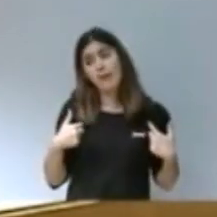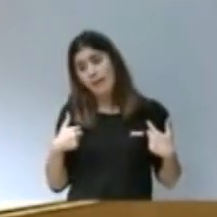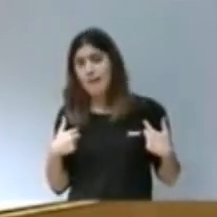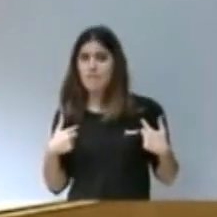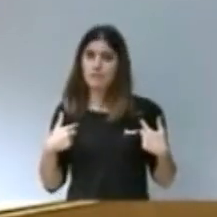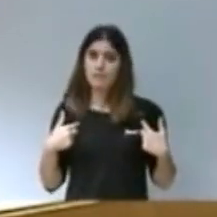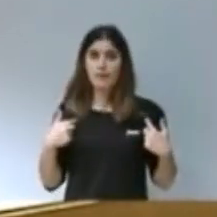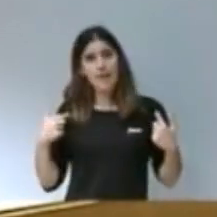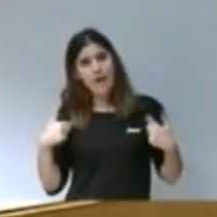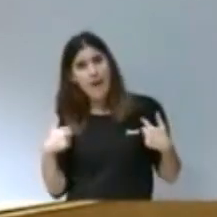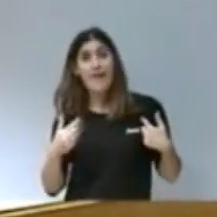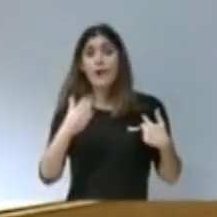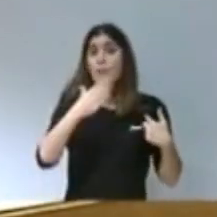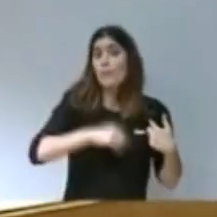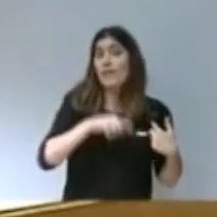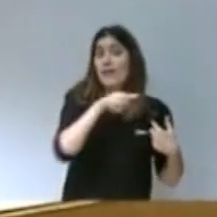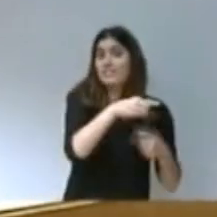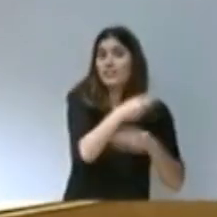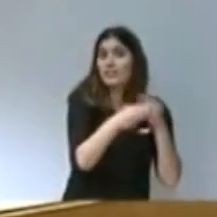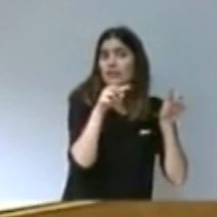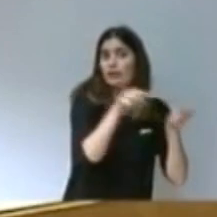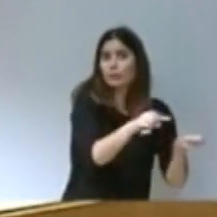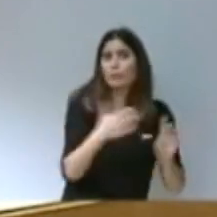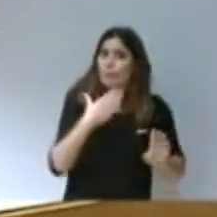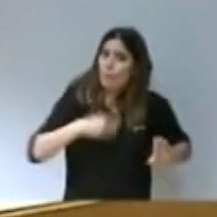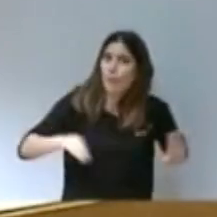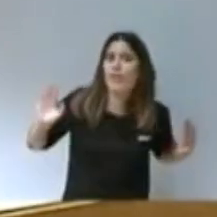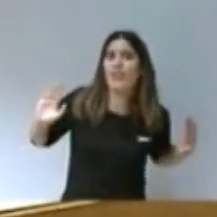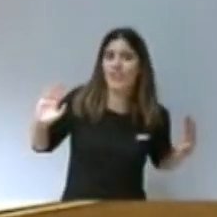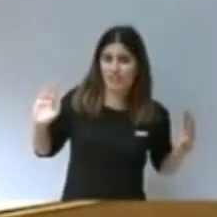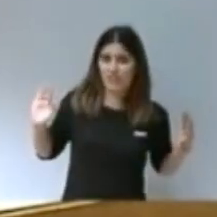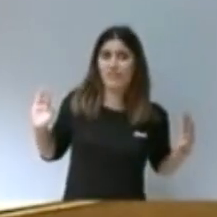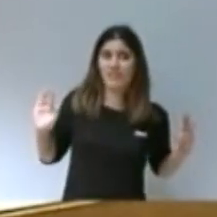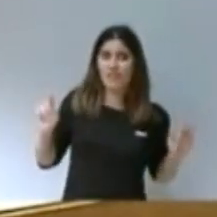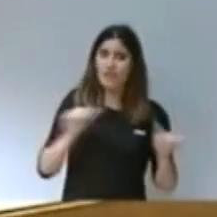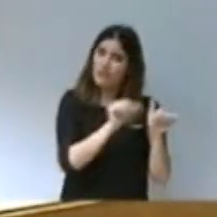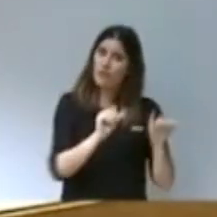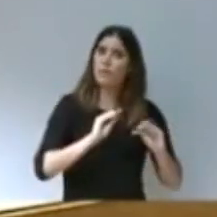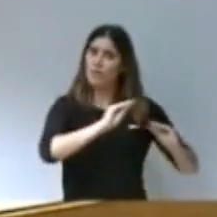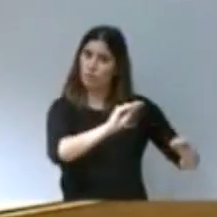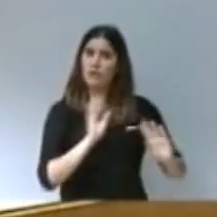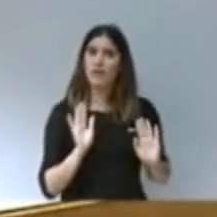Ah, això és el que... Igual això és el que hagueren fet vostès. Perquè